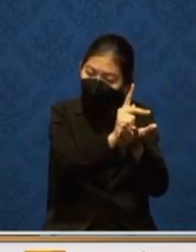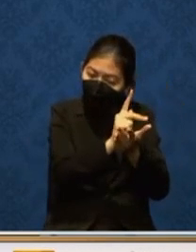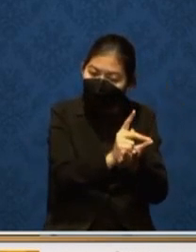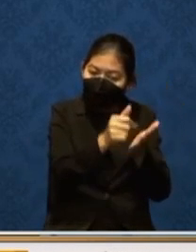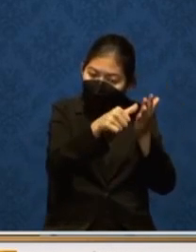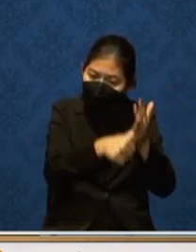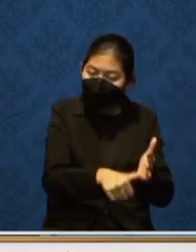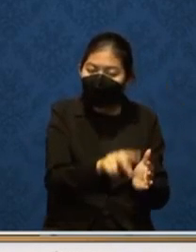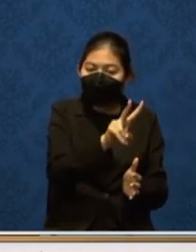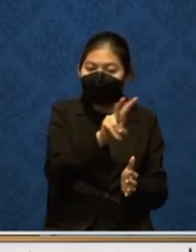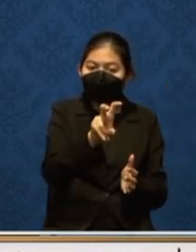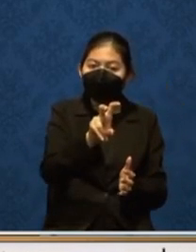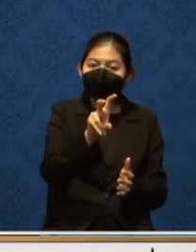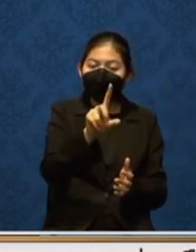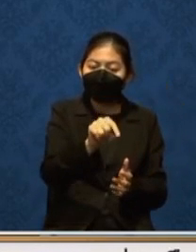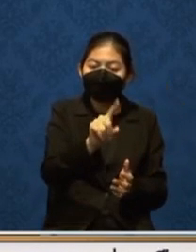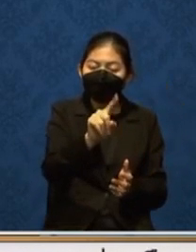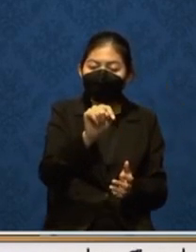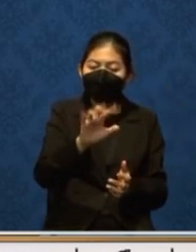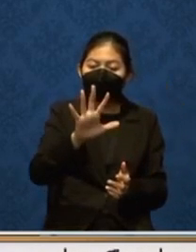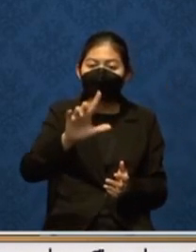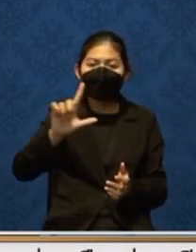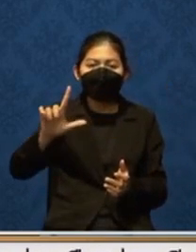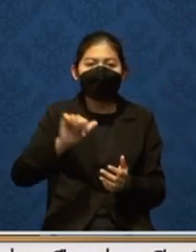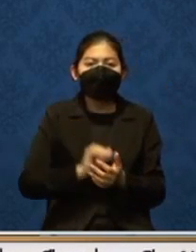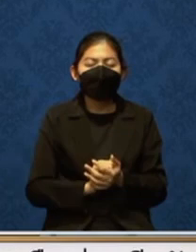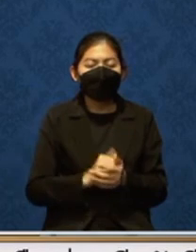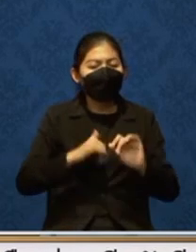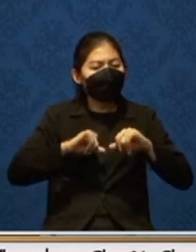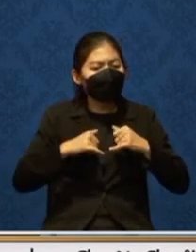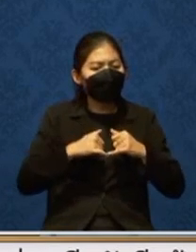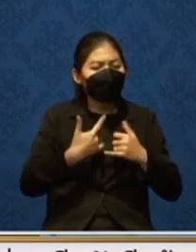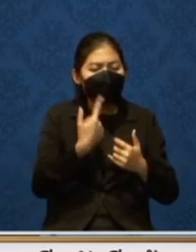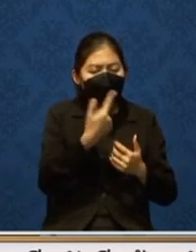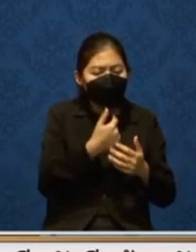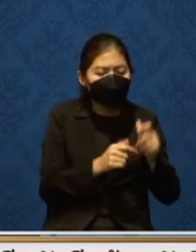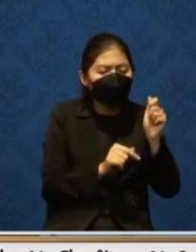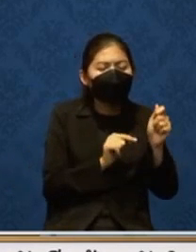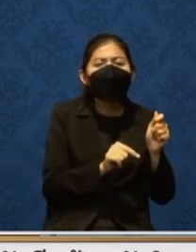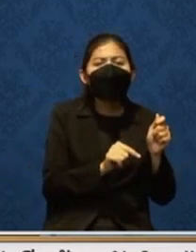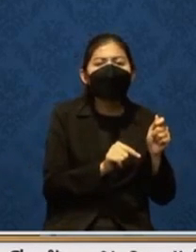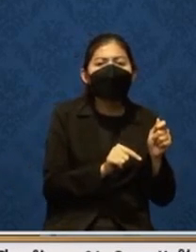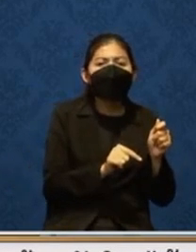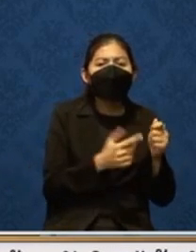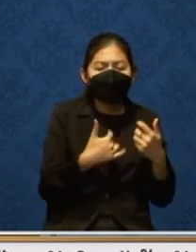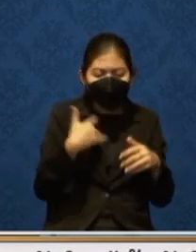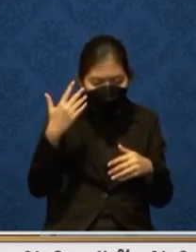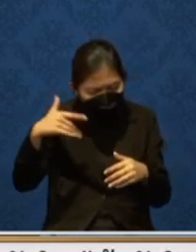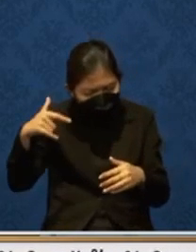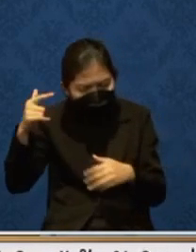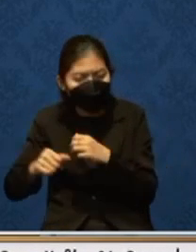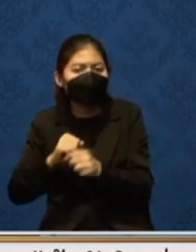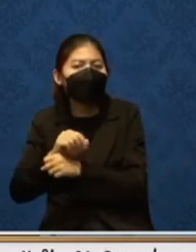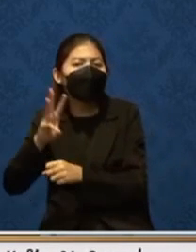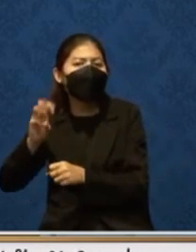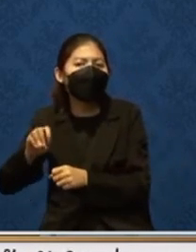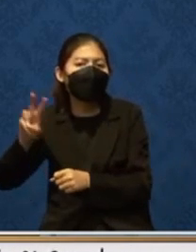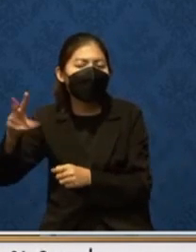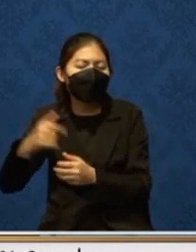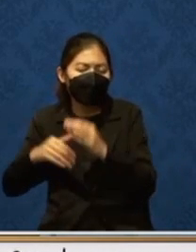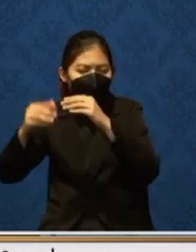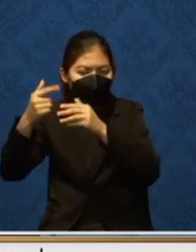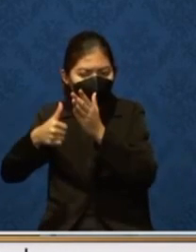228.5 ลานบาท และเจ้านี่ก็คในเองครับต่อมาใ 62 เนี่เงินกู้ส่วนนี้ลดลง